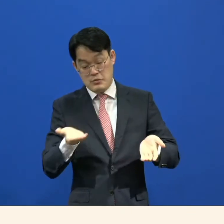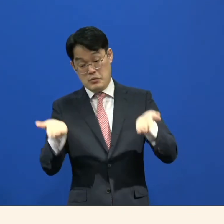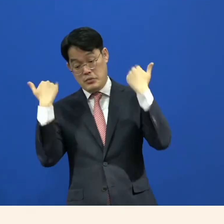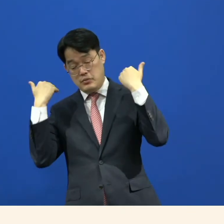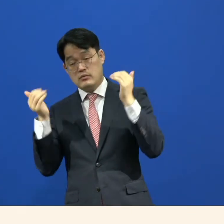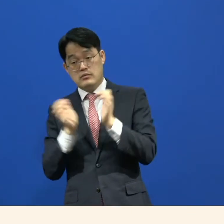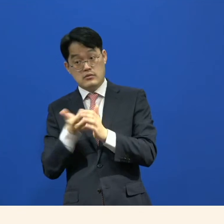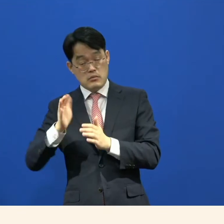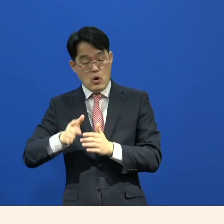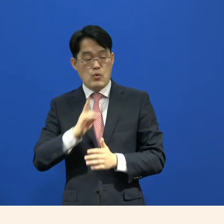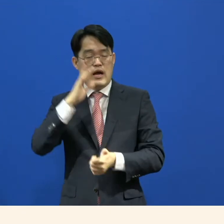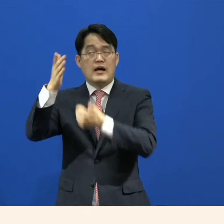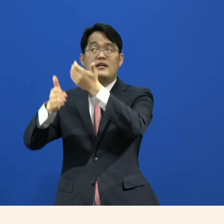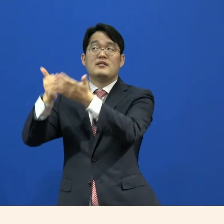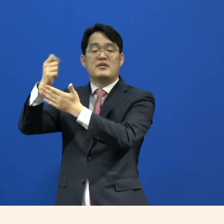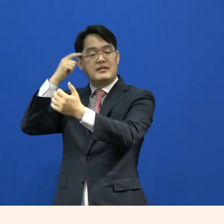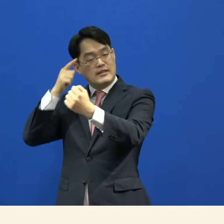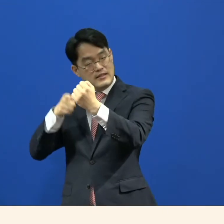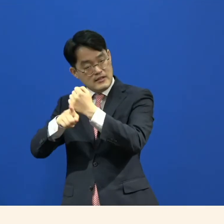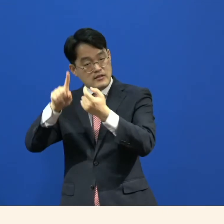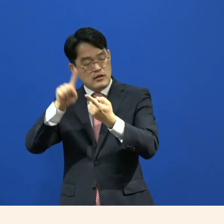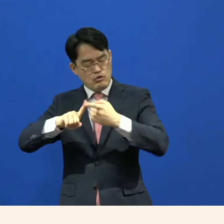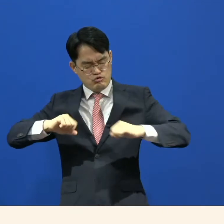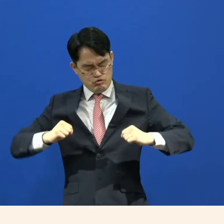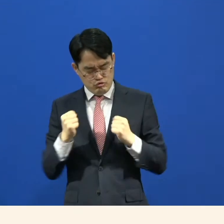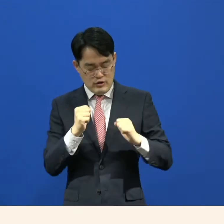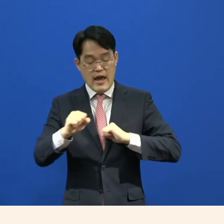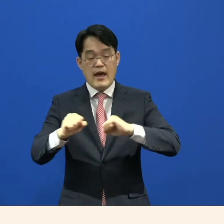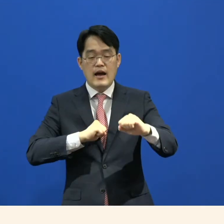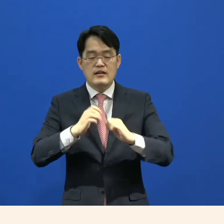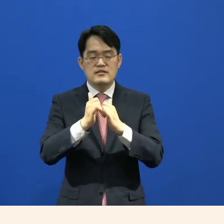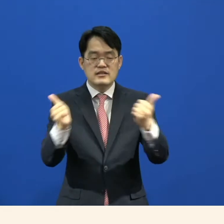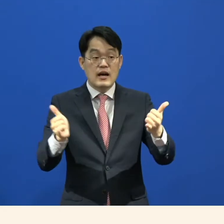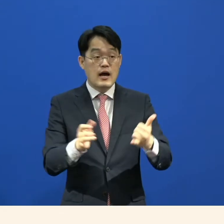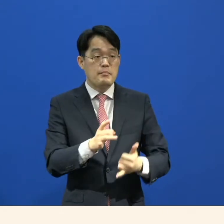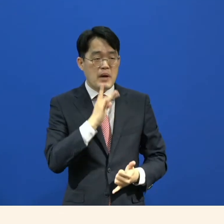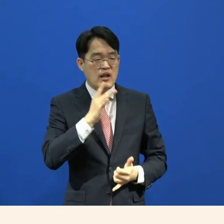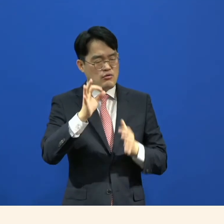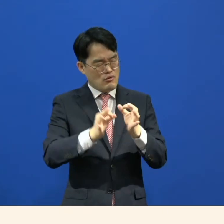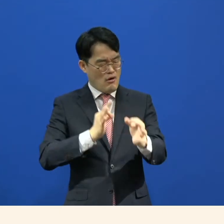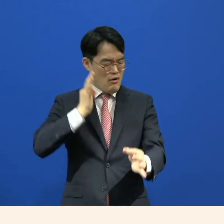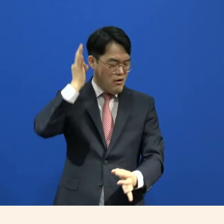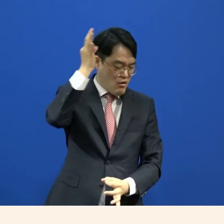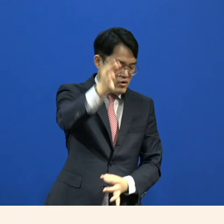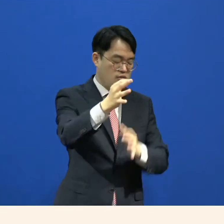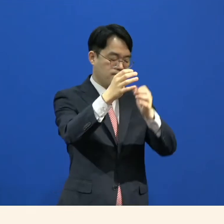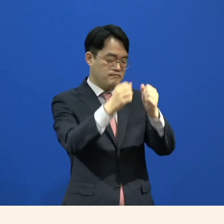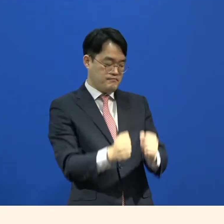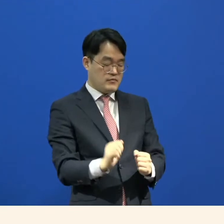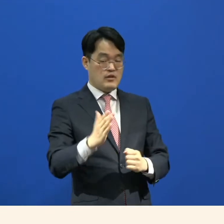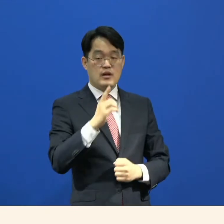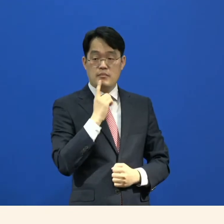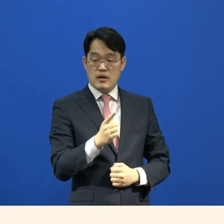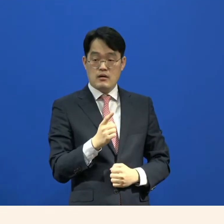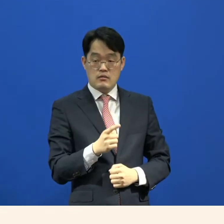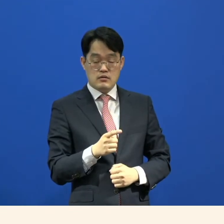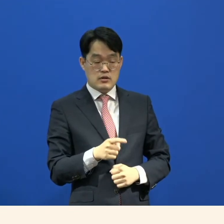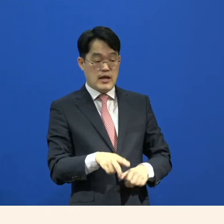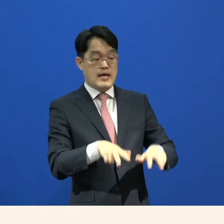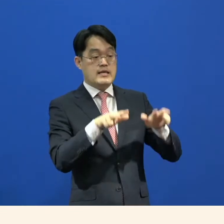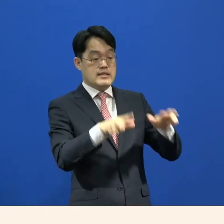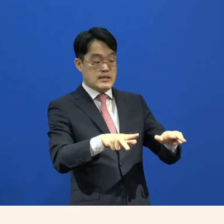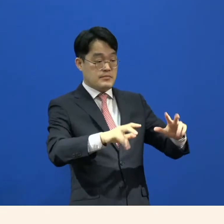뜻을 행하는 자는 영원히 거하느니라. 여기 이생의 자랑이 나옵니다. 이생의 자랑, 이생의 자랑,